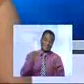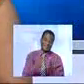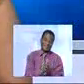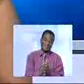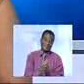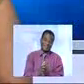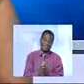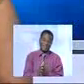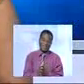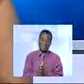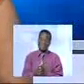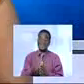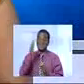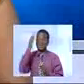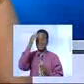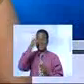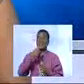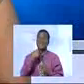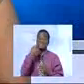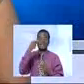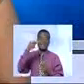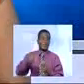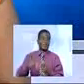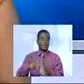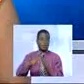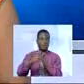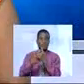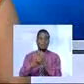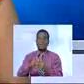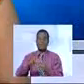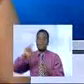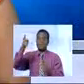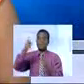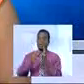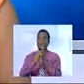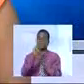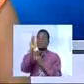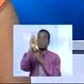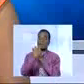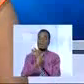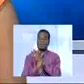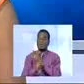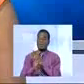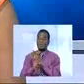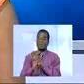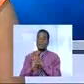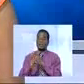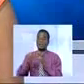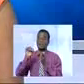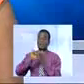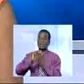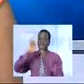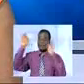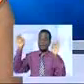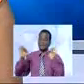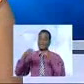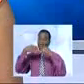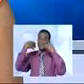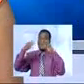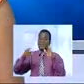Belle ambiance. Rappelons qu'entamé le 1er mars, le Massa 2014